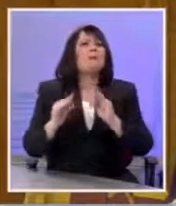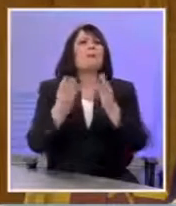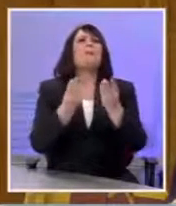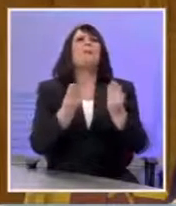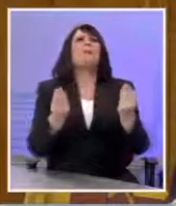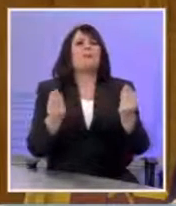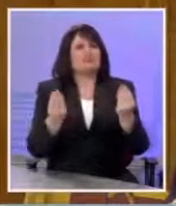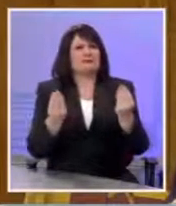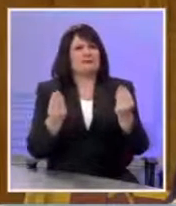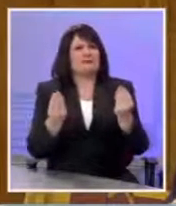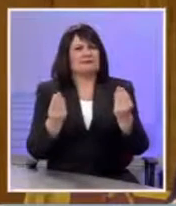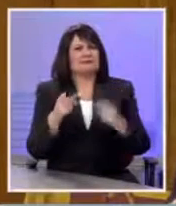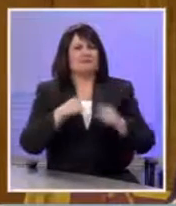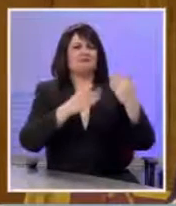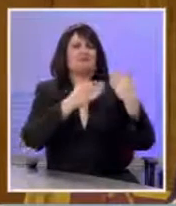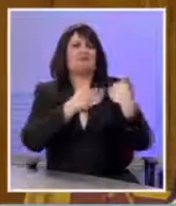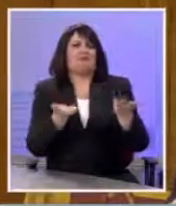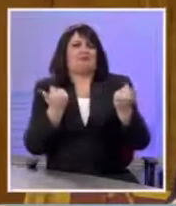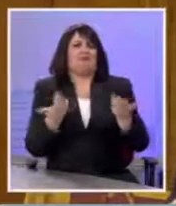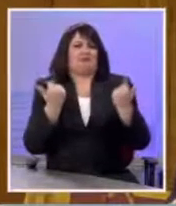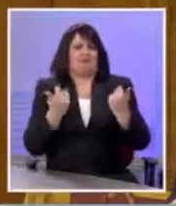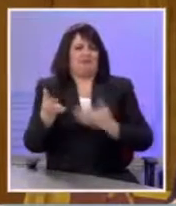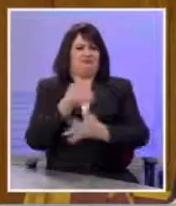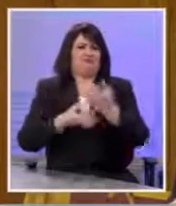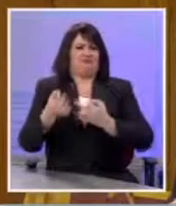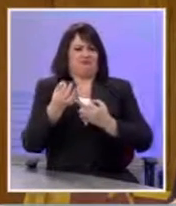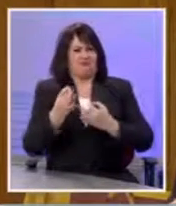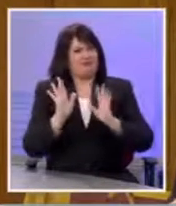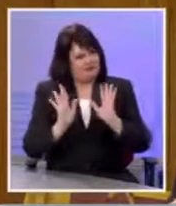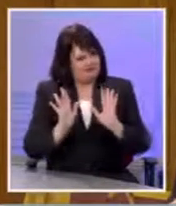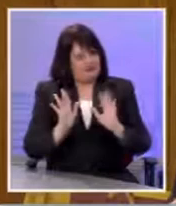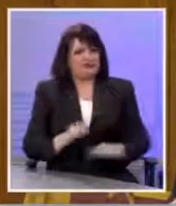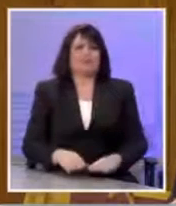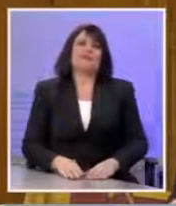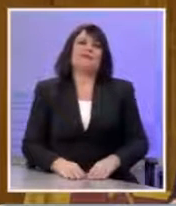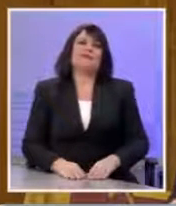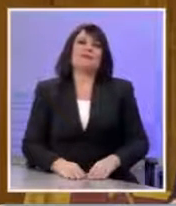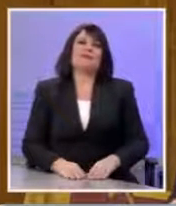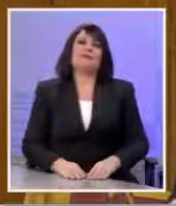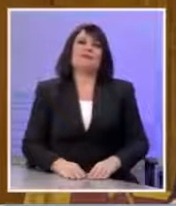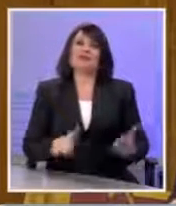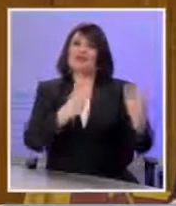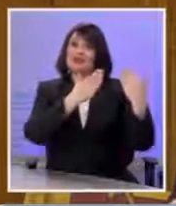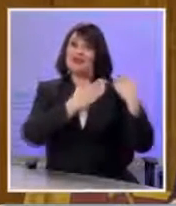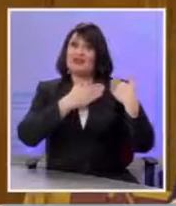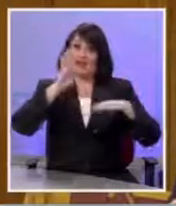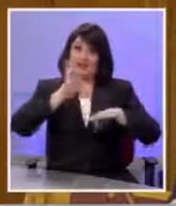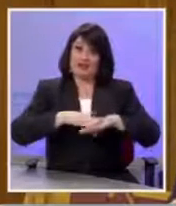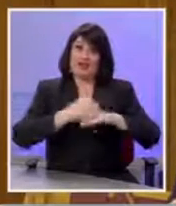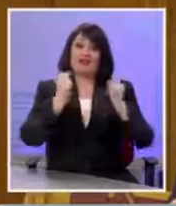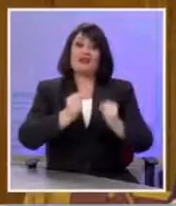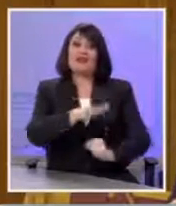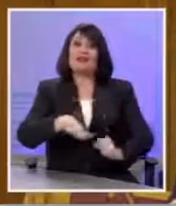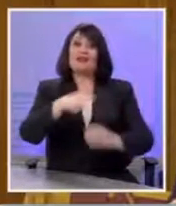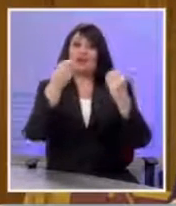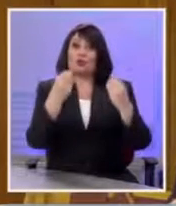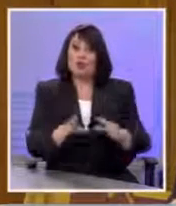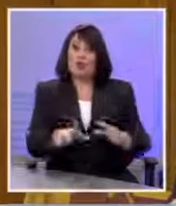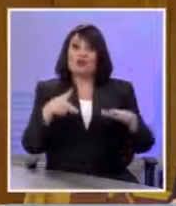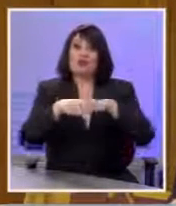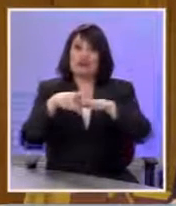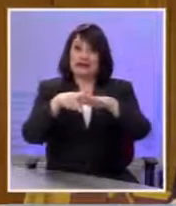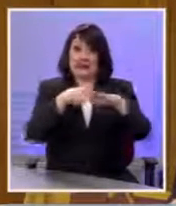και αρκετά ανεύθυνα, να μου επιτραπεί να πω. Από τους κατεξοχήν υπεύθυνους για την κατάσταση της χώρας αλλά και των